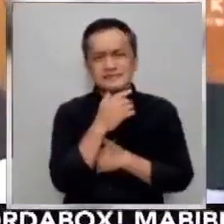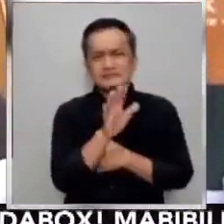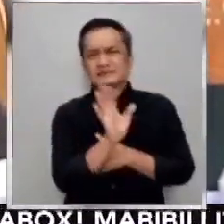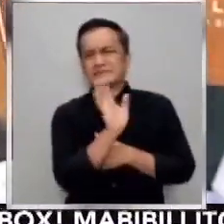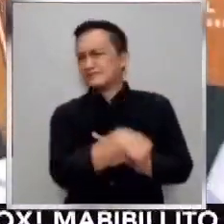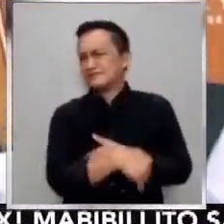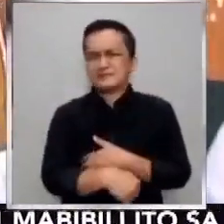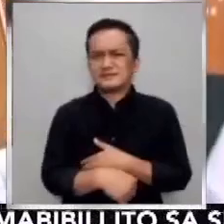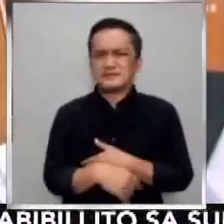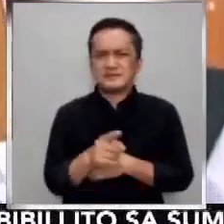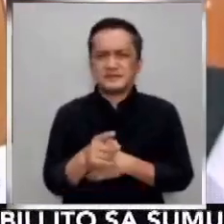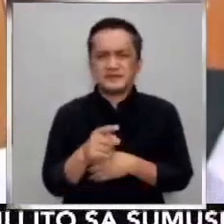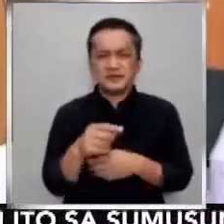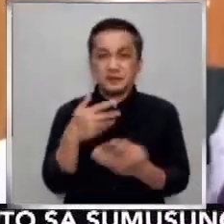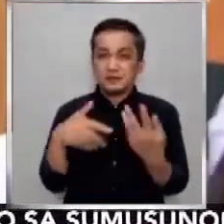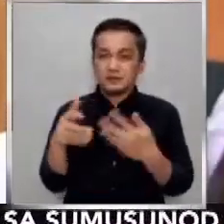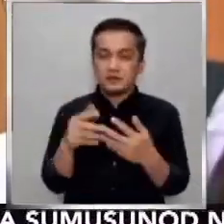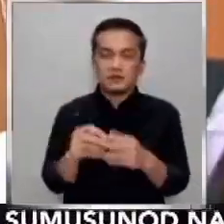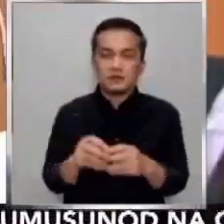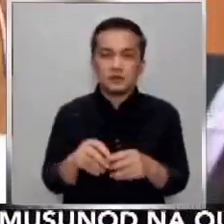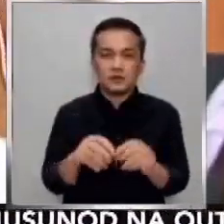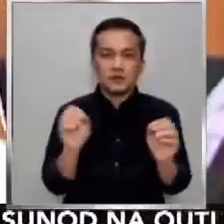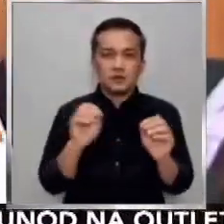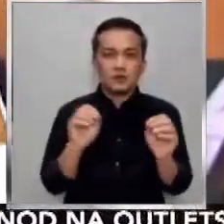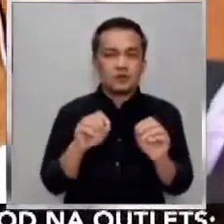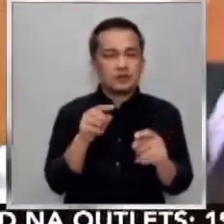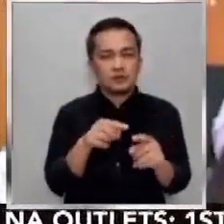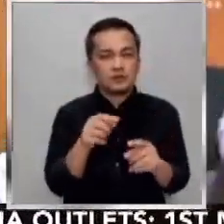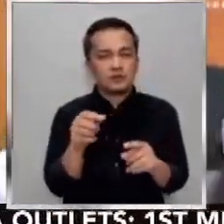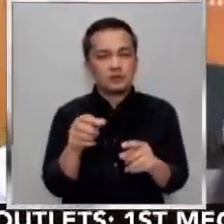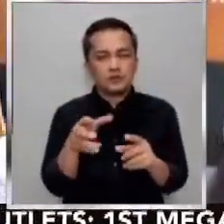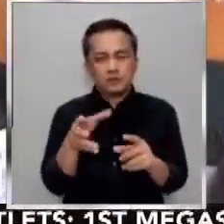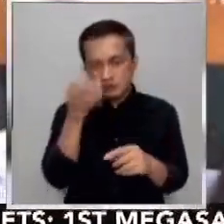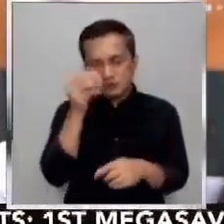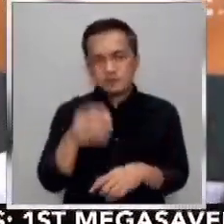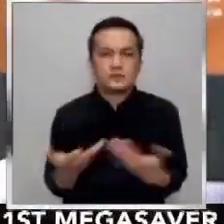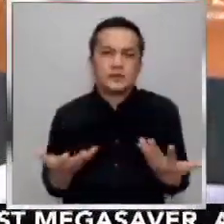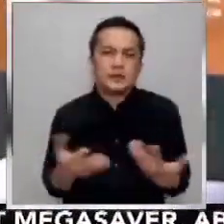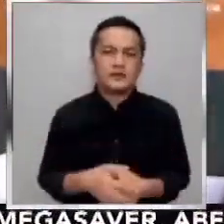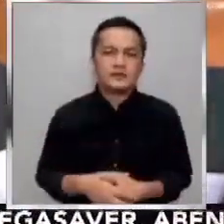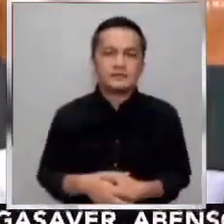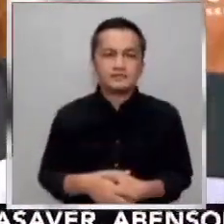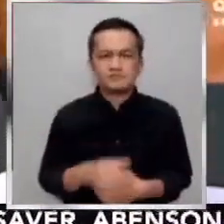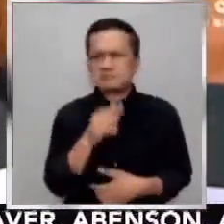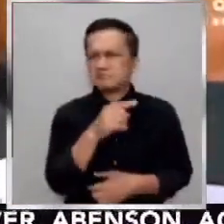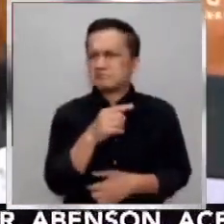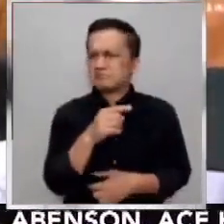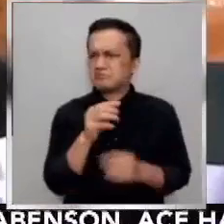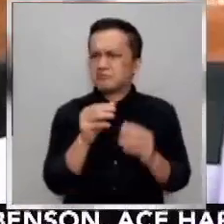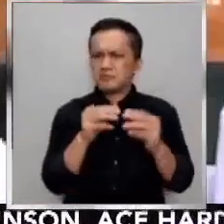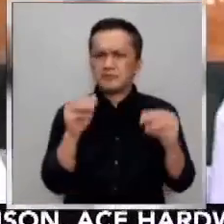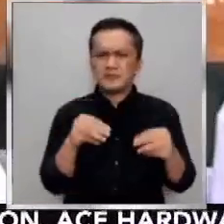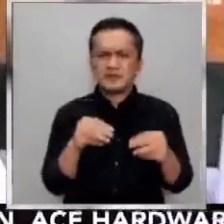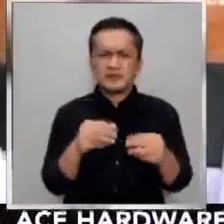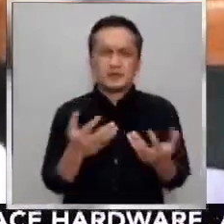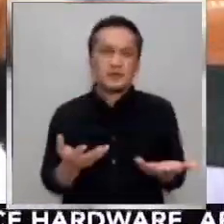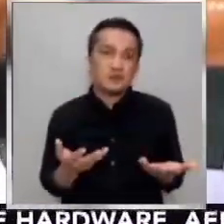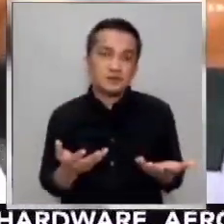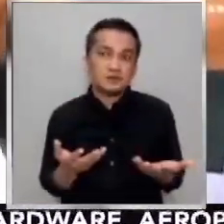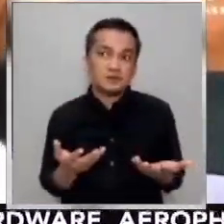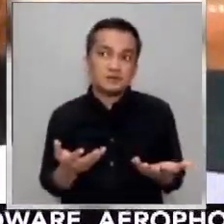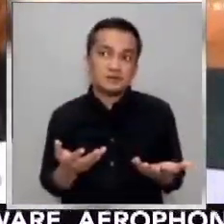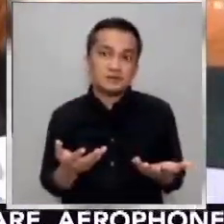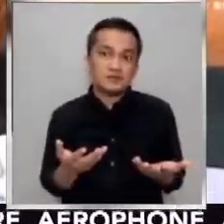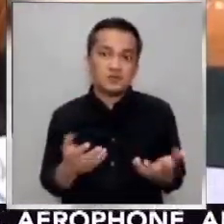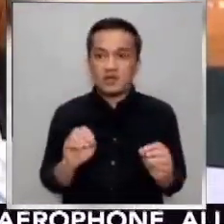sa banding, or wala silang maano doon, makukuha din. Parang ano yun, yung walang pwedeng